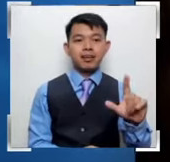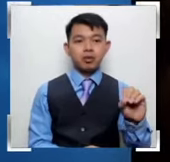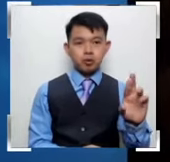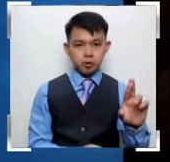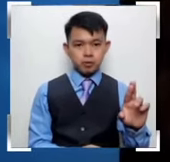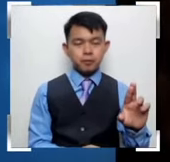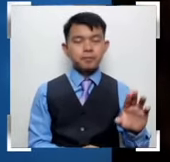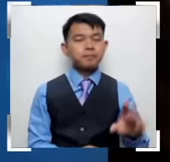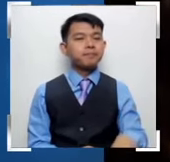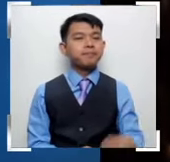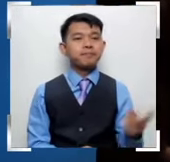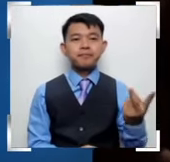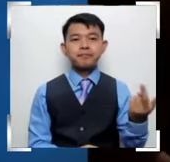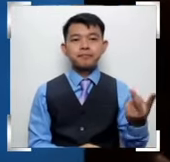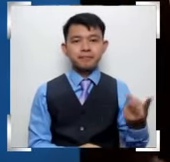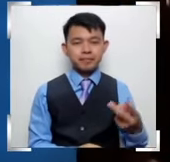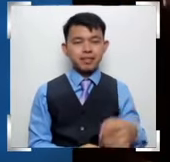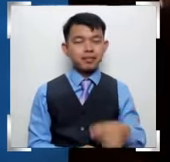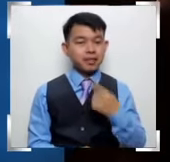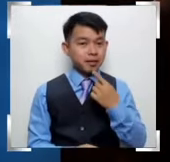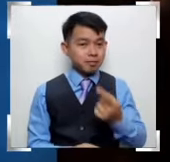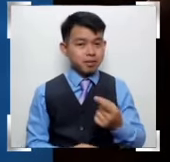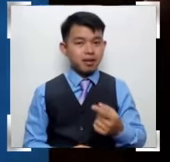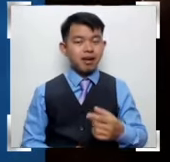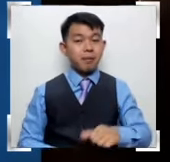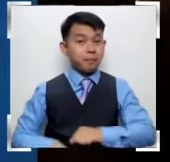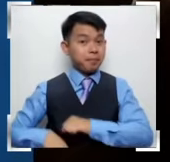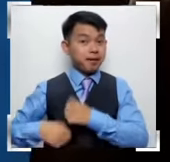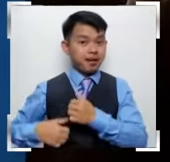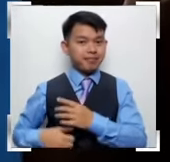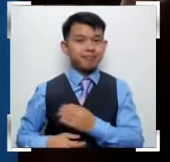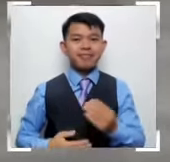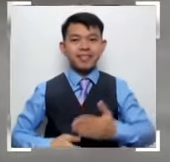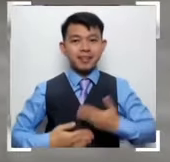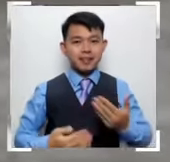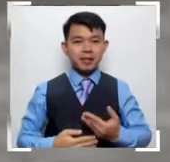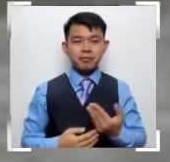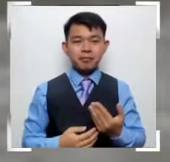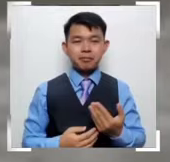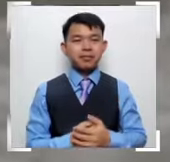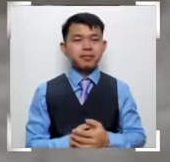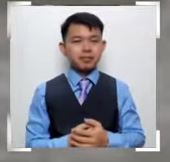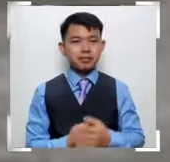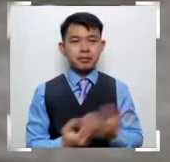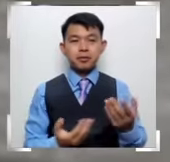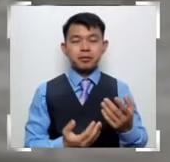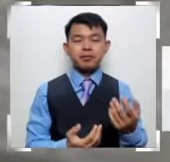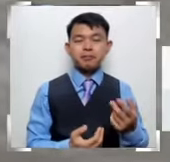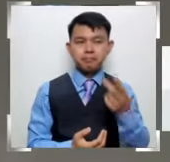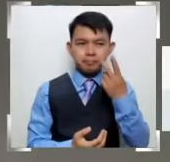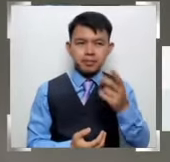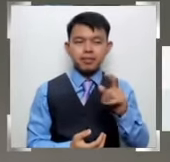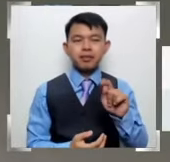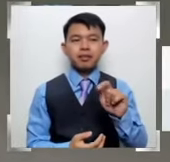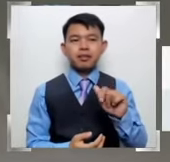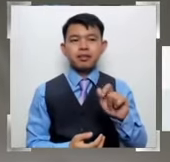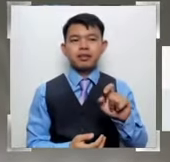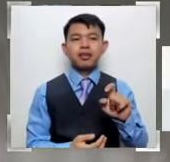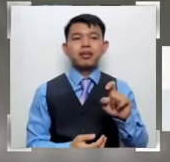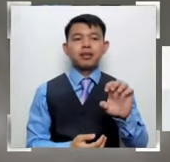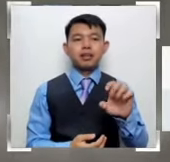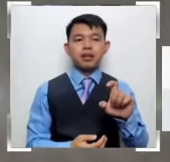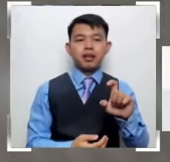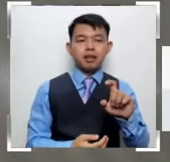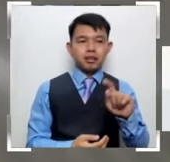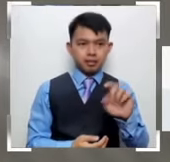si Selena na umattend sa The Eras Tour concert ni Taylor sa Texas. Ayon sa US media, kasama ni Selena ang kanyang kapatid